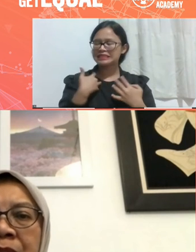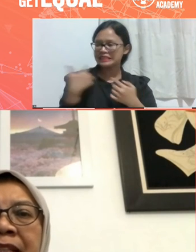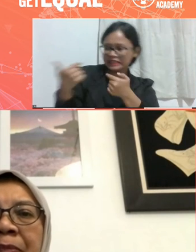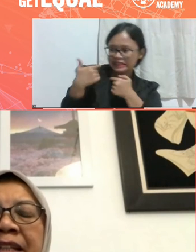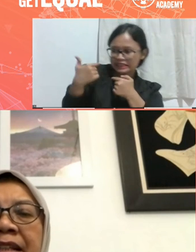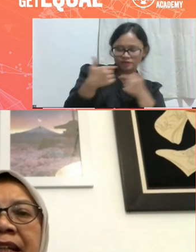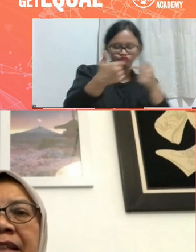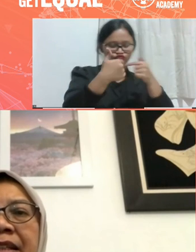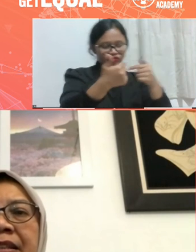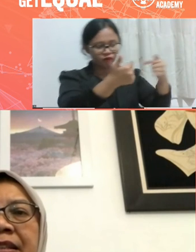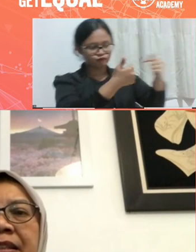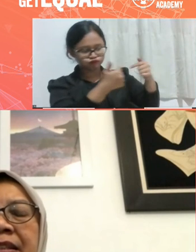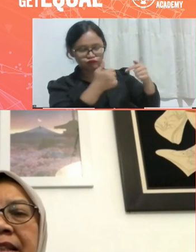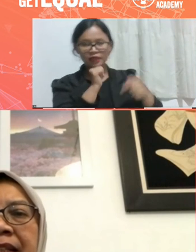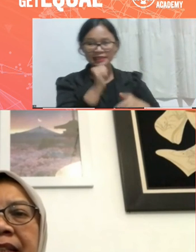khususnya kepada